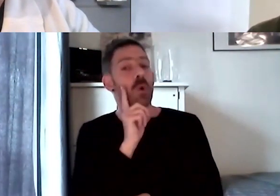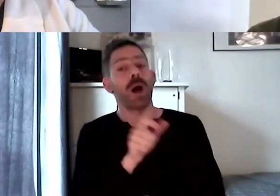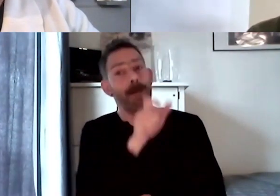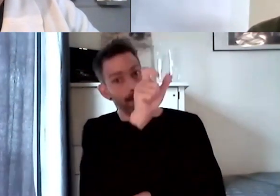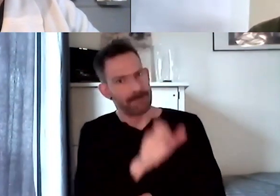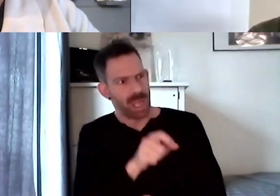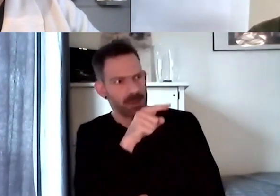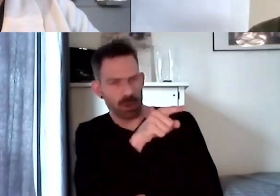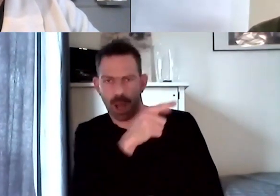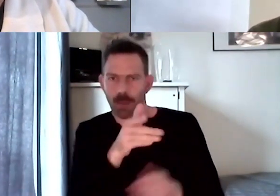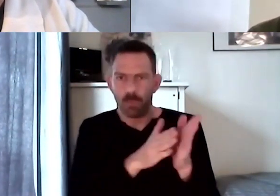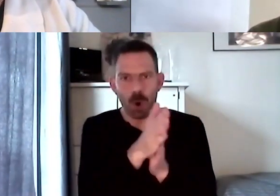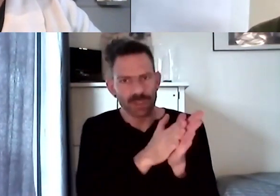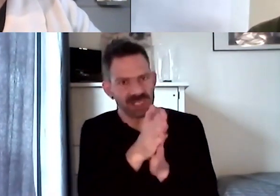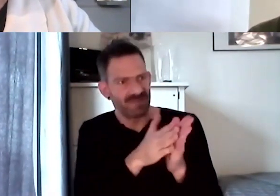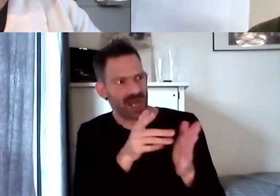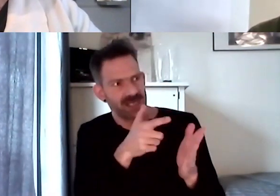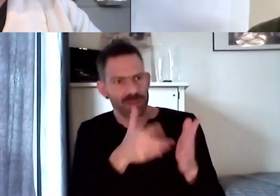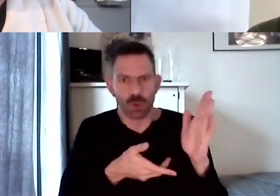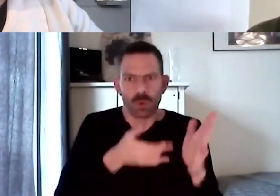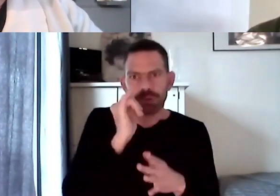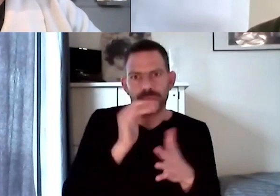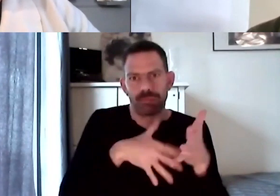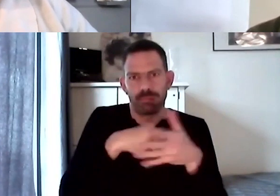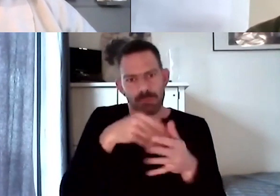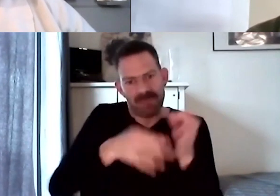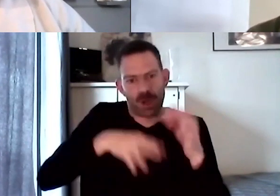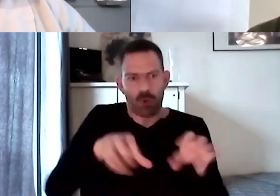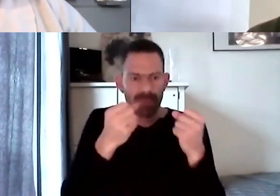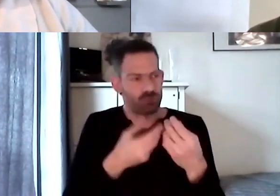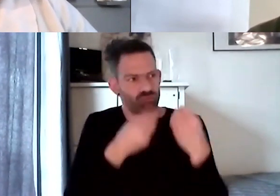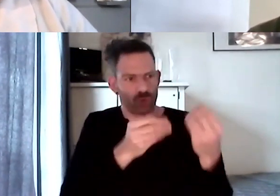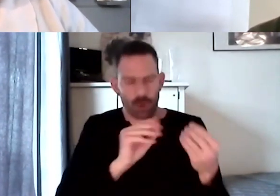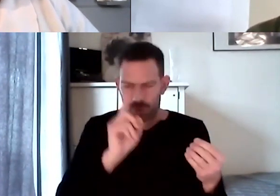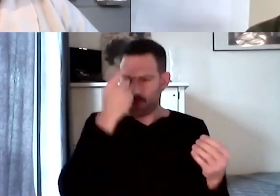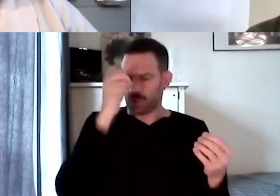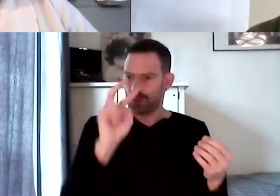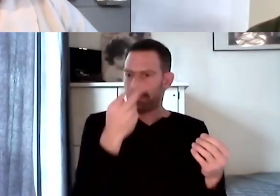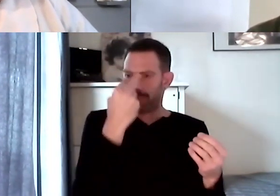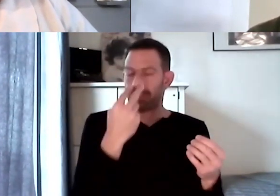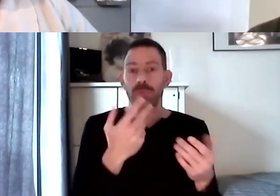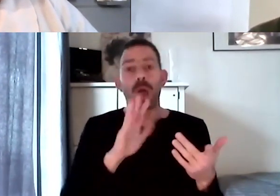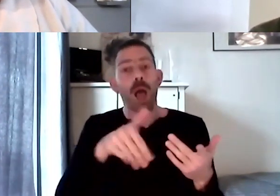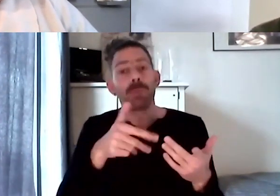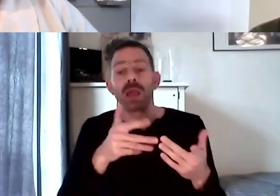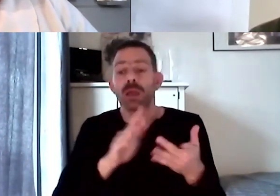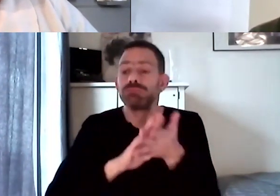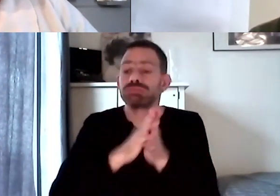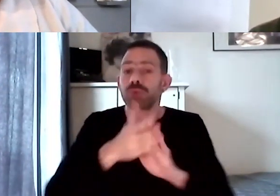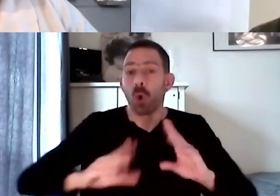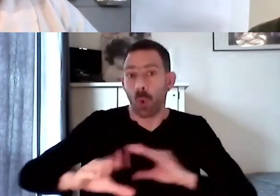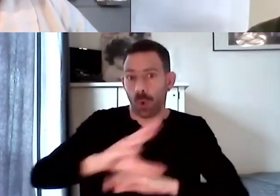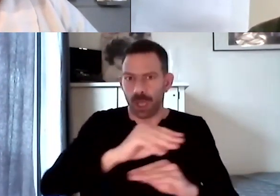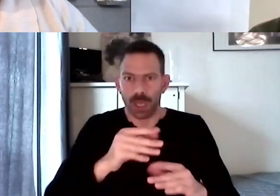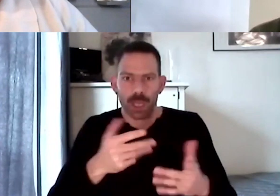réaliser est déjà une première prise de conscience. Le chemin pour passer à l'action peut être plus ou moins long selon la